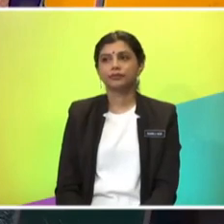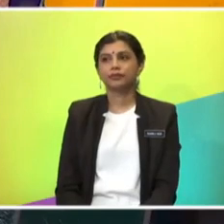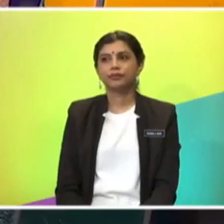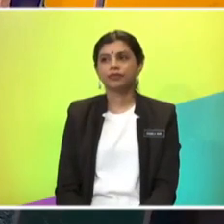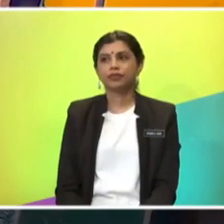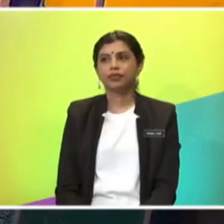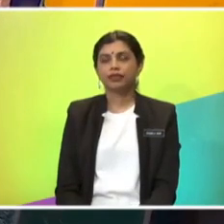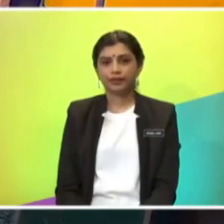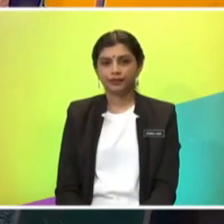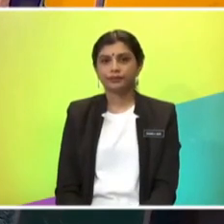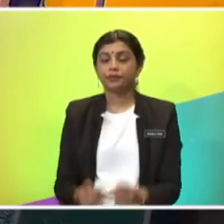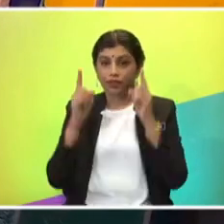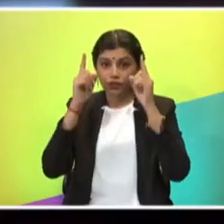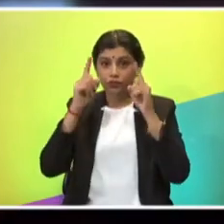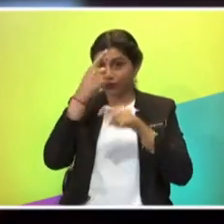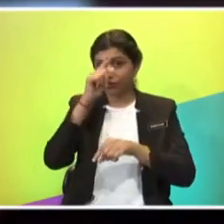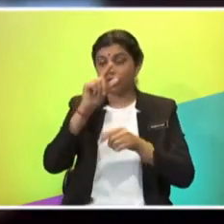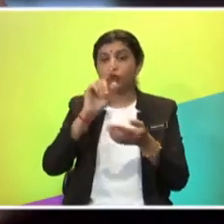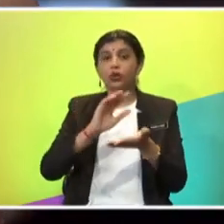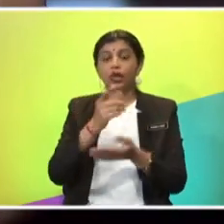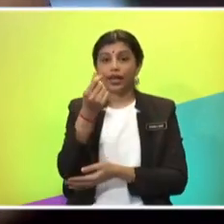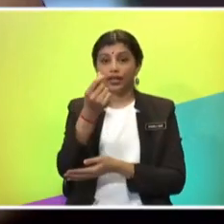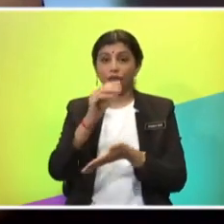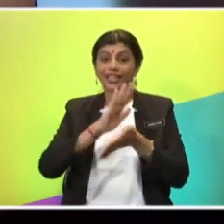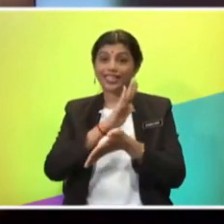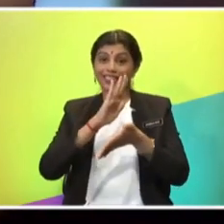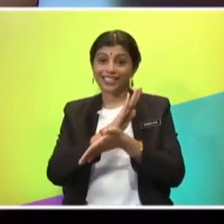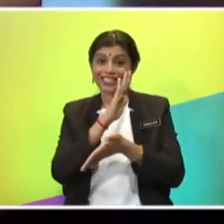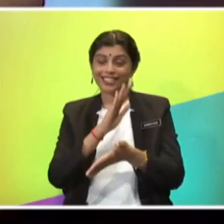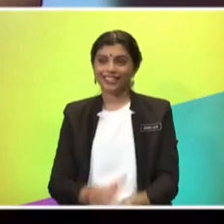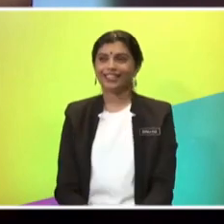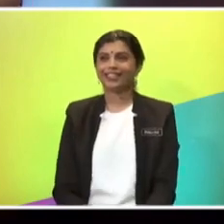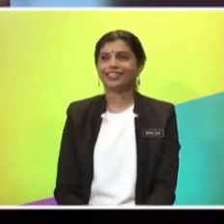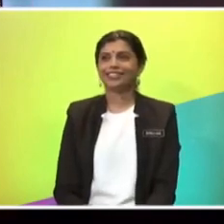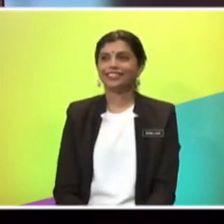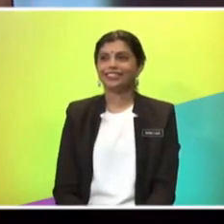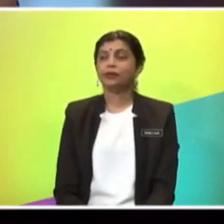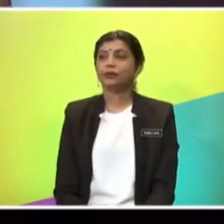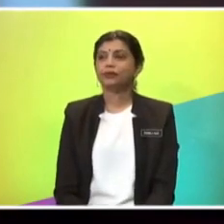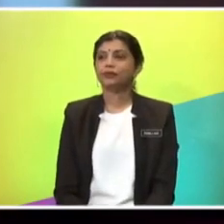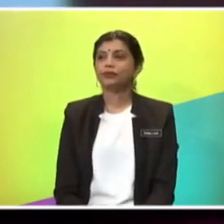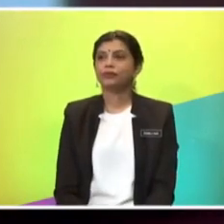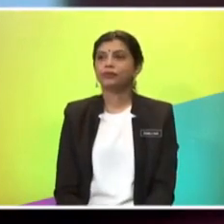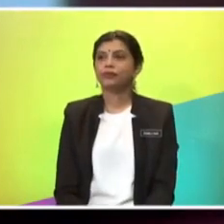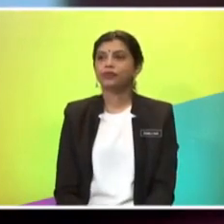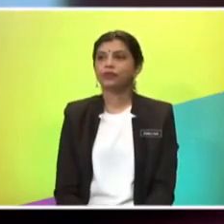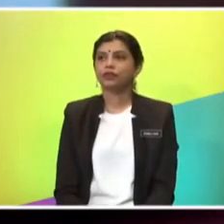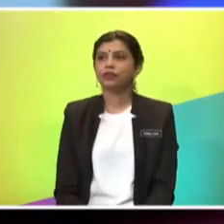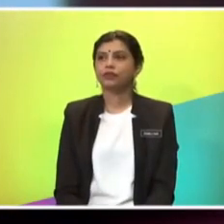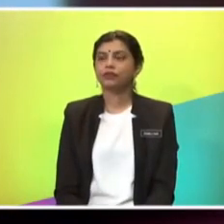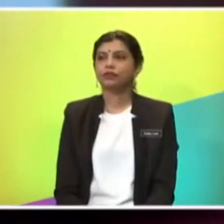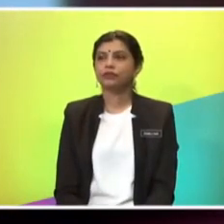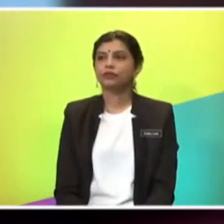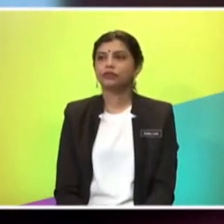untuk duit kertas. Ya, betul. Duit kertas. Okey, kalau kita boleh minta. Ini kalau kita nampak cikgu ada bintik-bintik ini